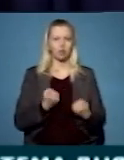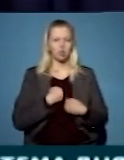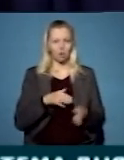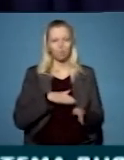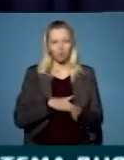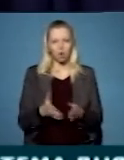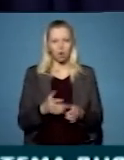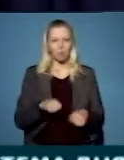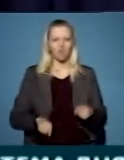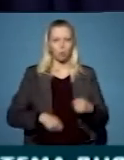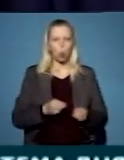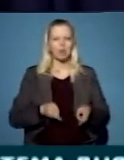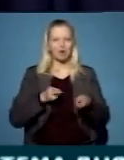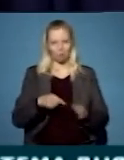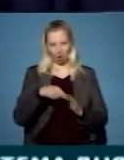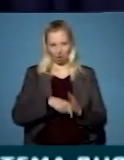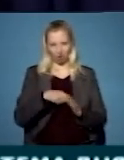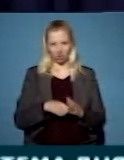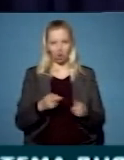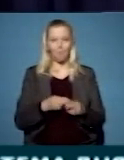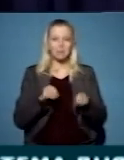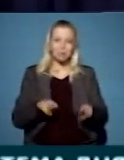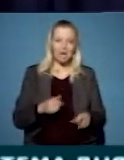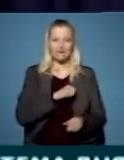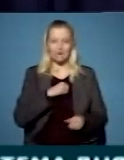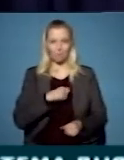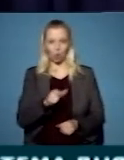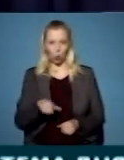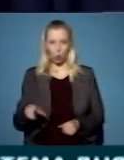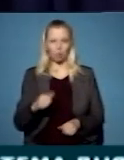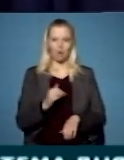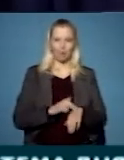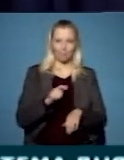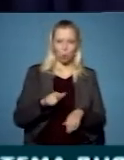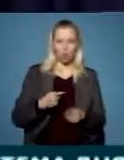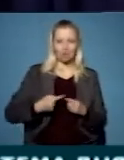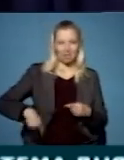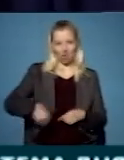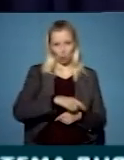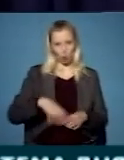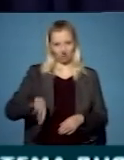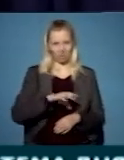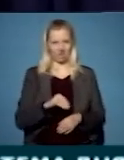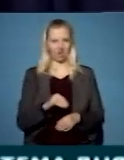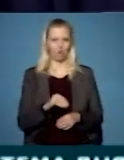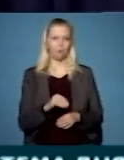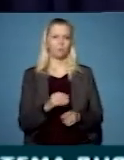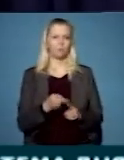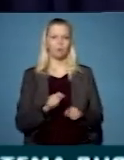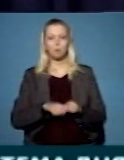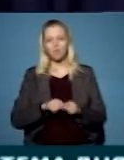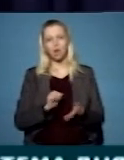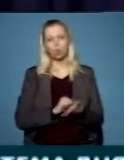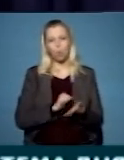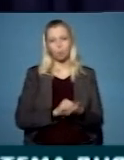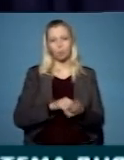вчиняються правопорушення кримінального характеру. Задля безпеки самих же громадян і поліцейських, всіх навколо, превентивна міра – це перевірка